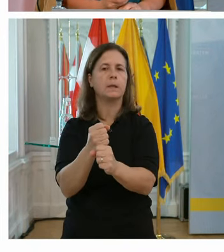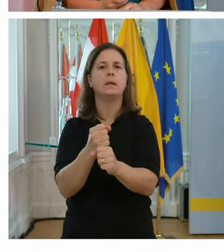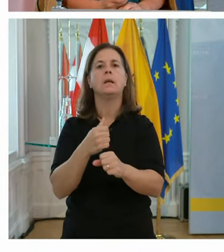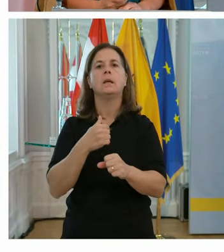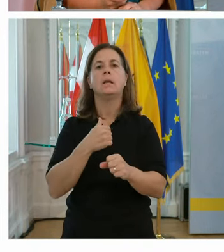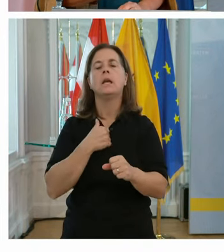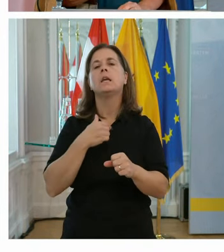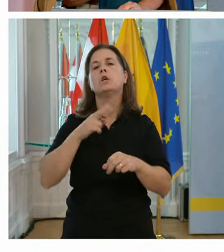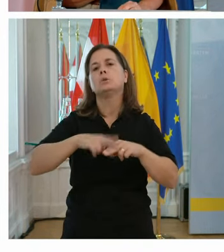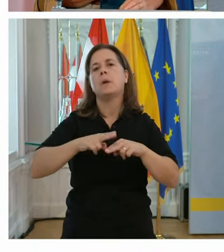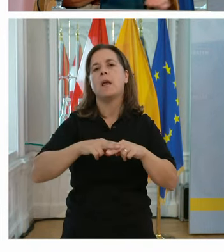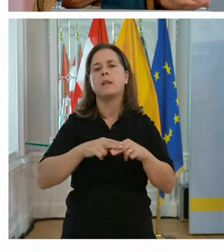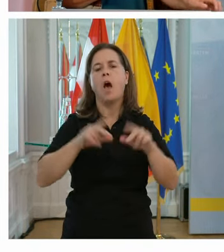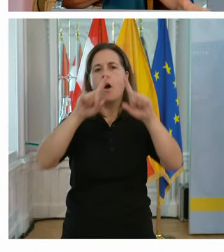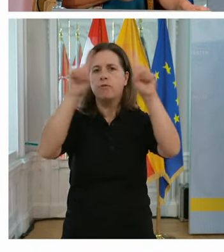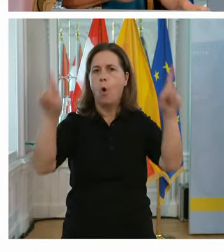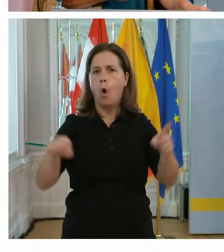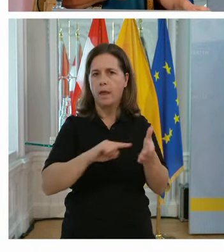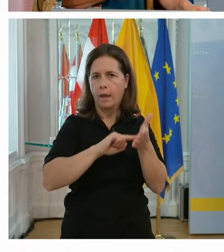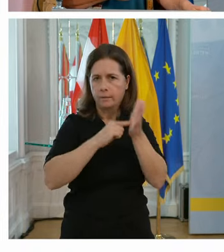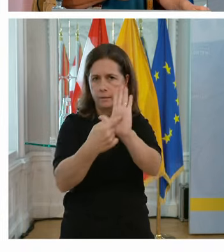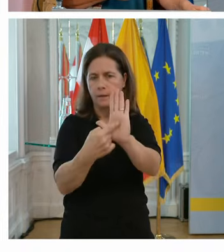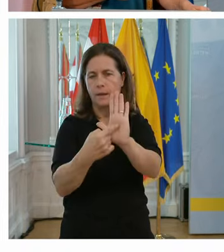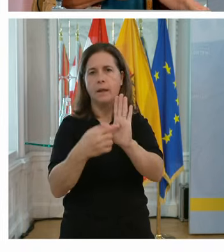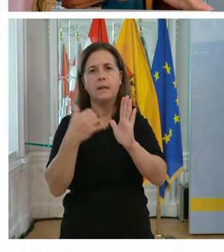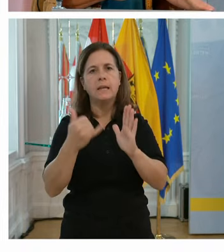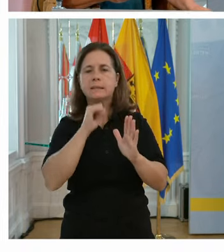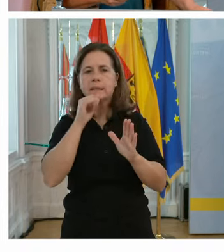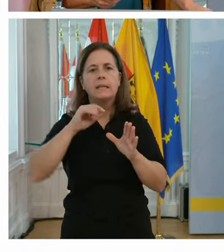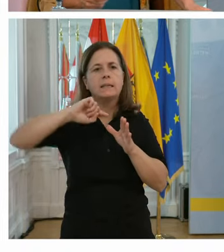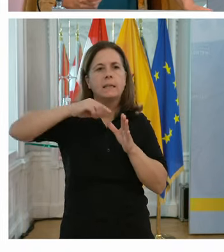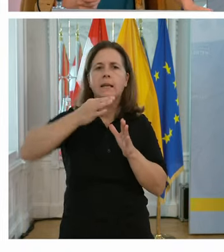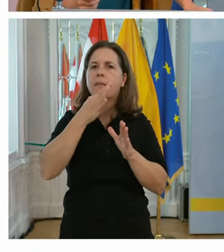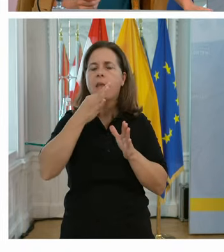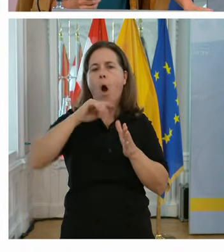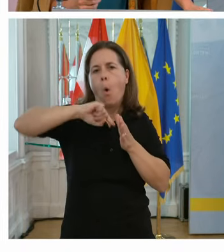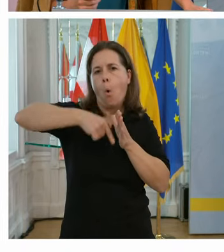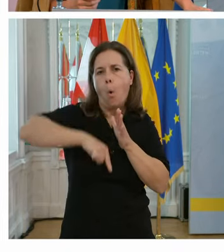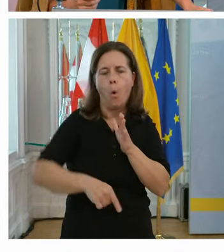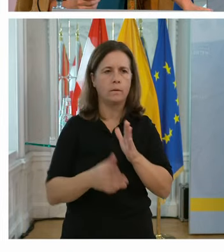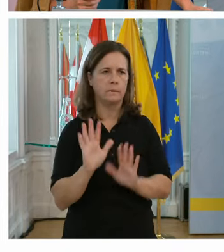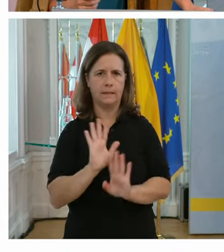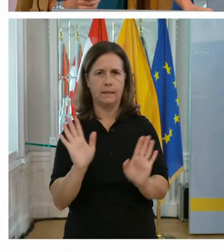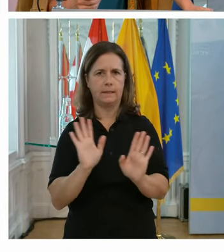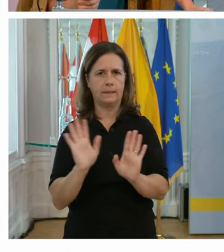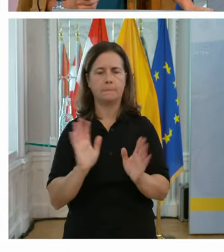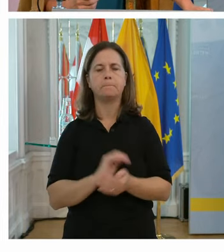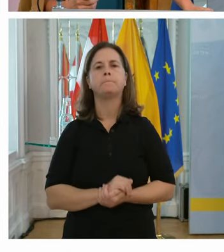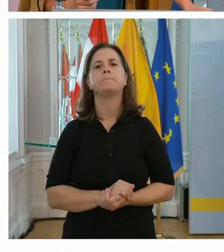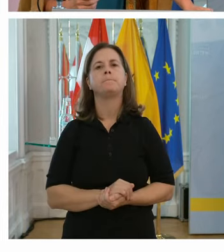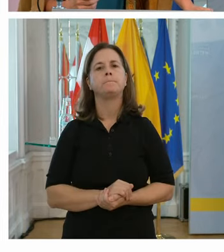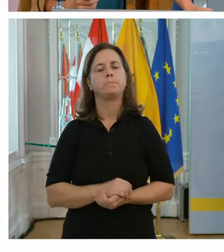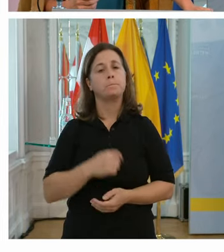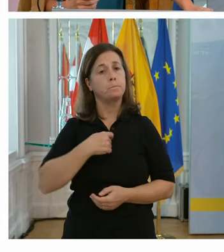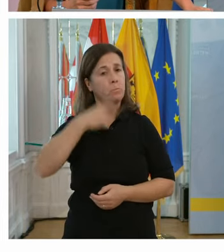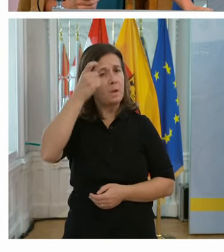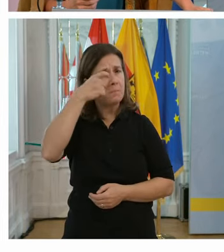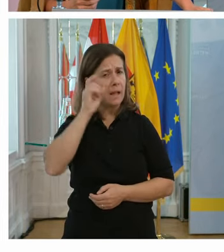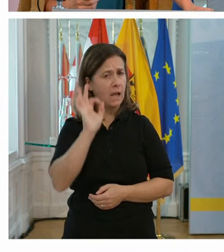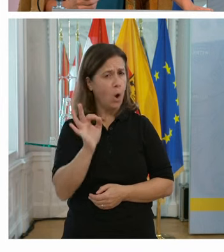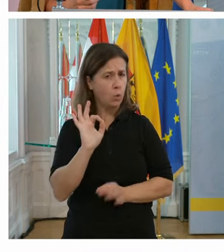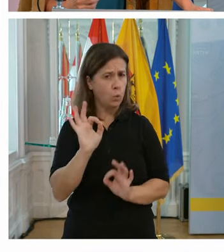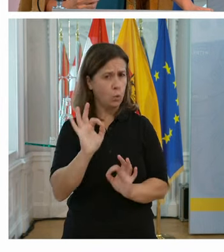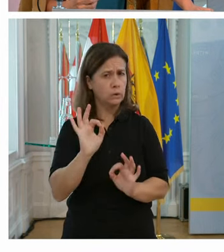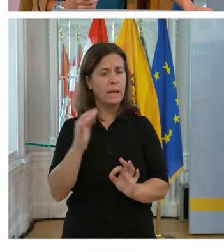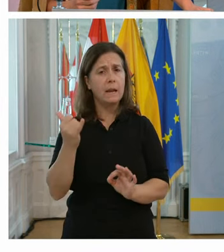stelle die Folien dann gerne zur Verfügung, ich gehe jetzt hier nicht auf die Details ein. Ich finde auch, dass es gut ist,